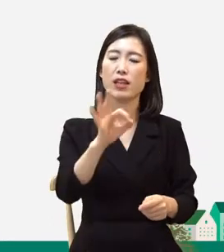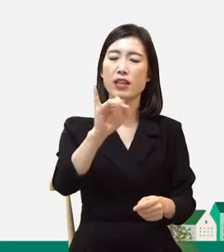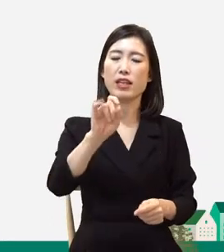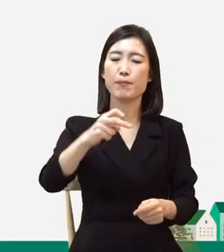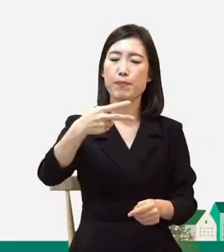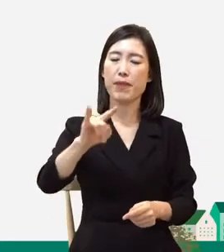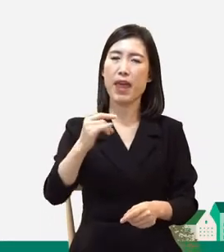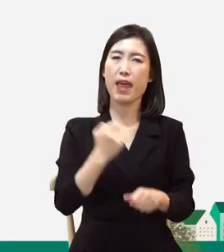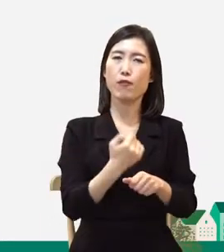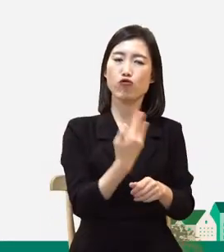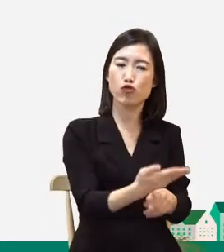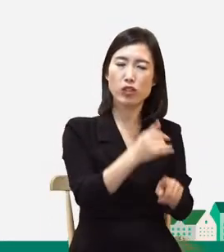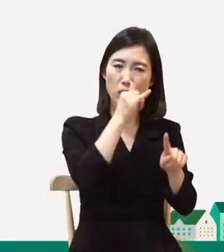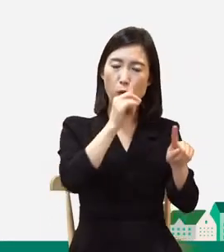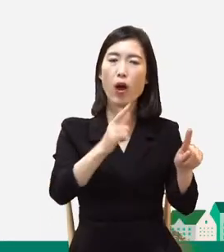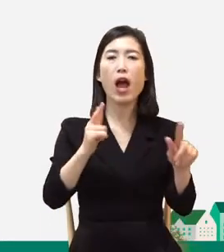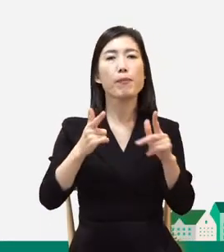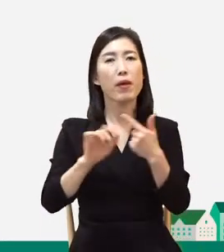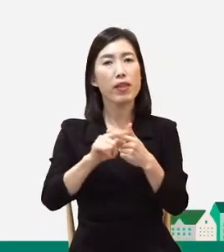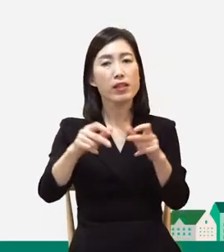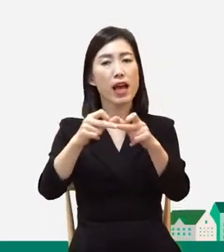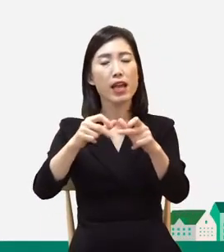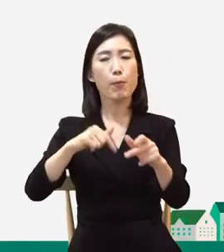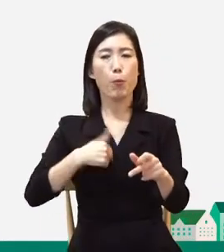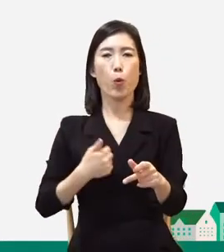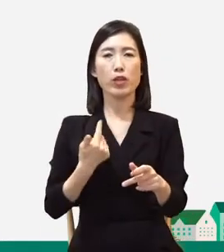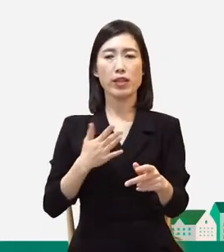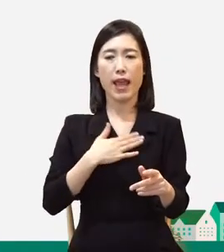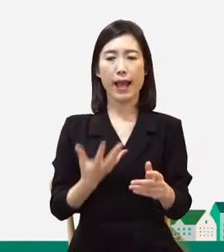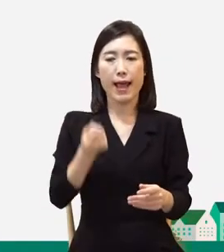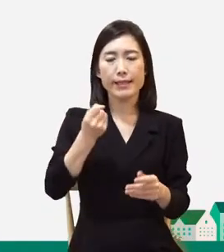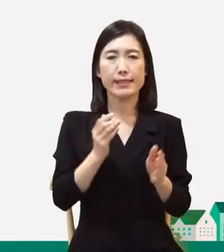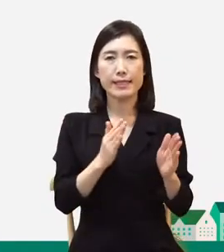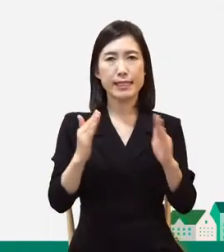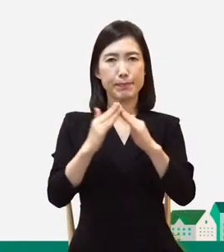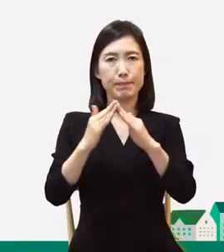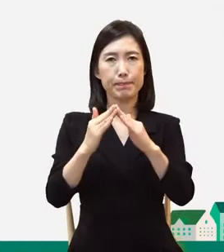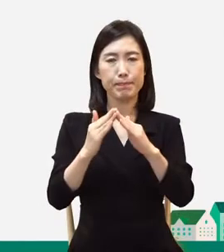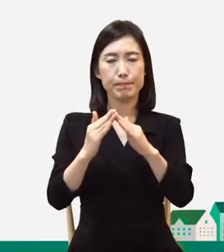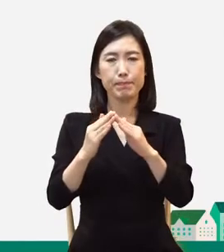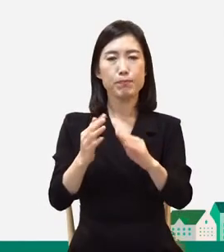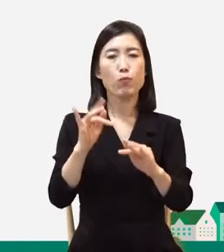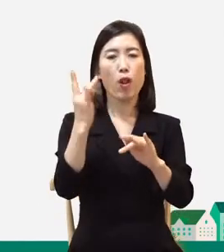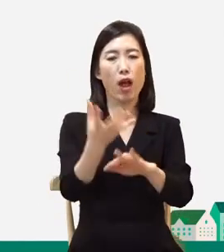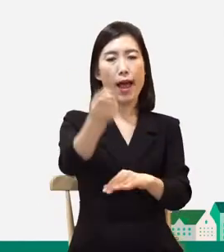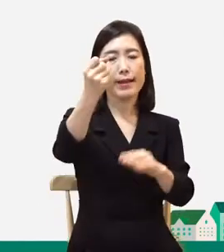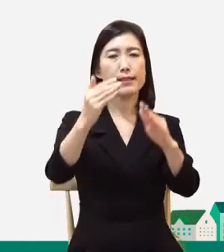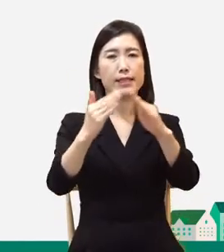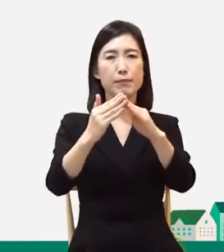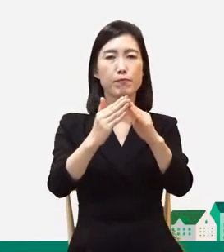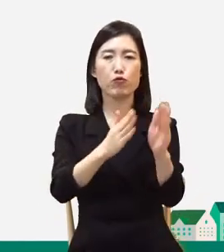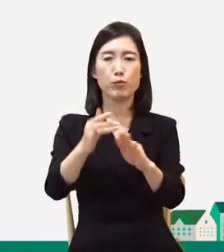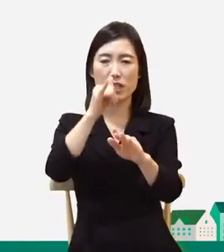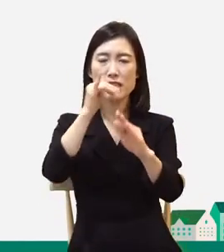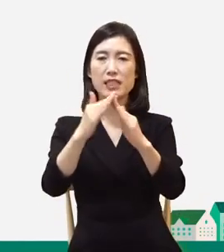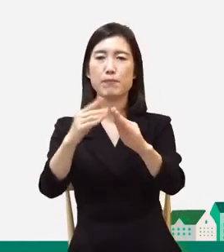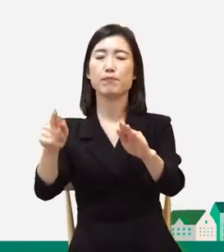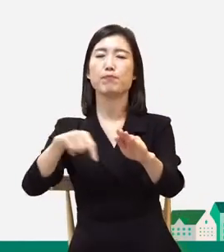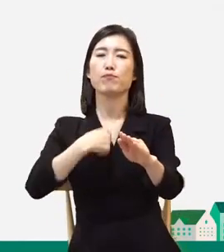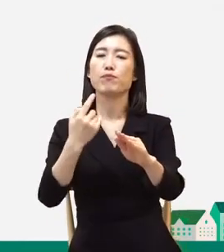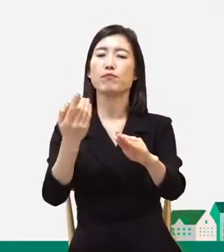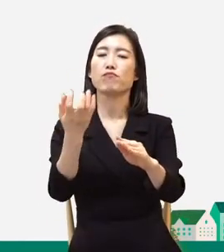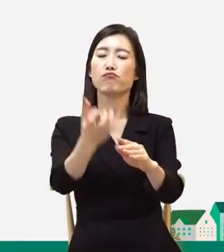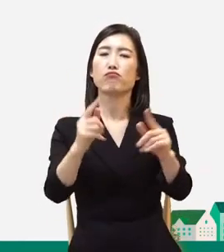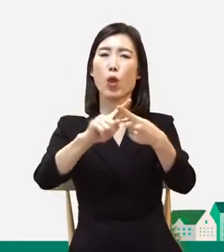있고 아니면 장애인분이 기존에 자기가 마련한 주택을 저희는 지원주택이라고 이제 이름을 이제